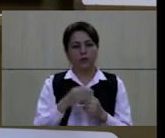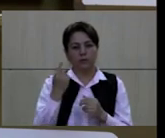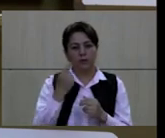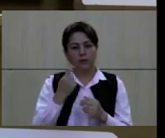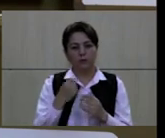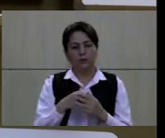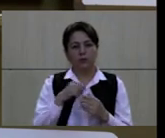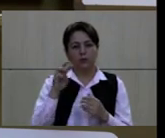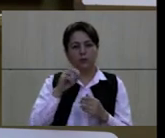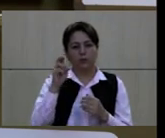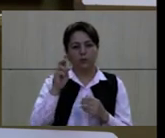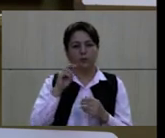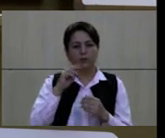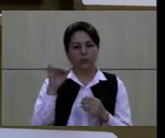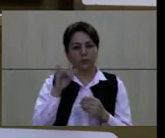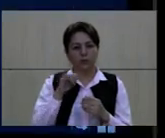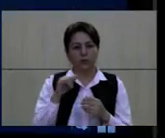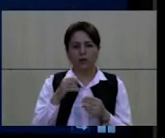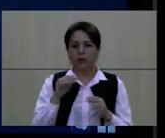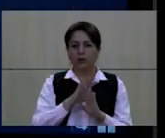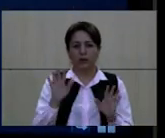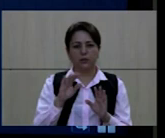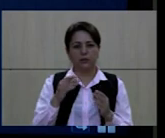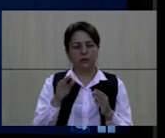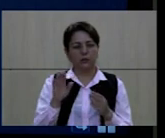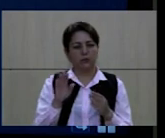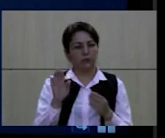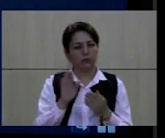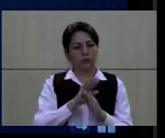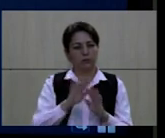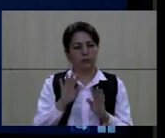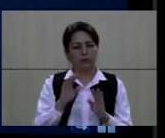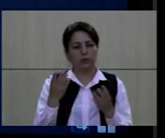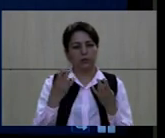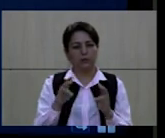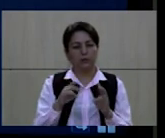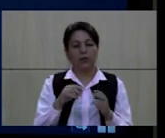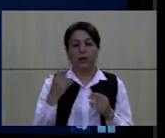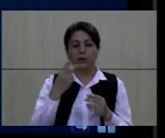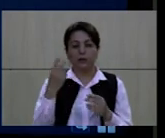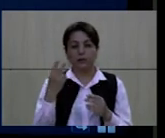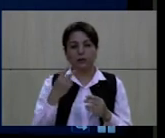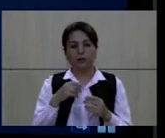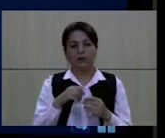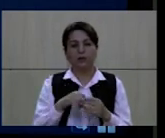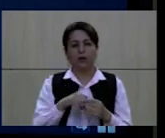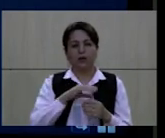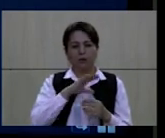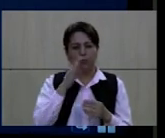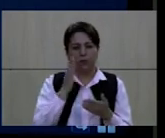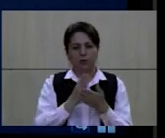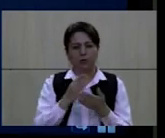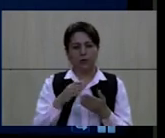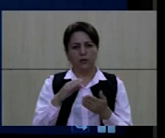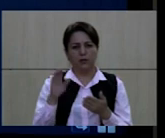Birinchi tub ko'paytuvchilardan hech qaysini o'chirmaymiz. Ikkinchi tub ko'paytuvchilardan esa bunda borlarni